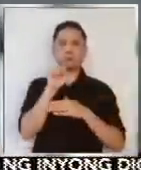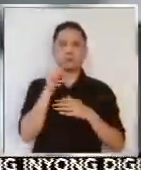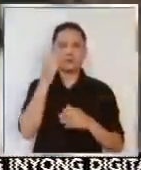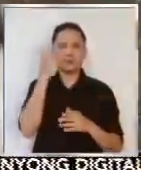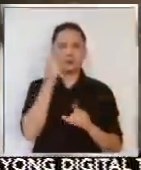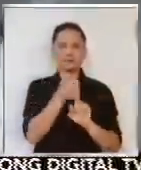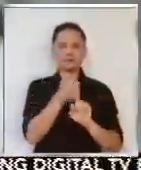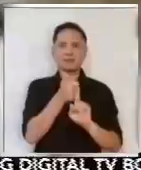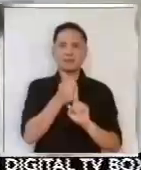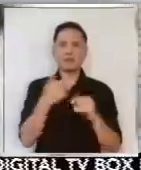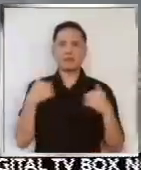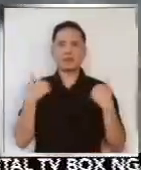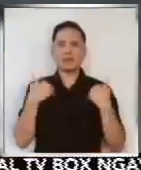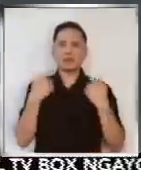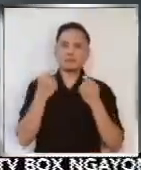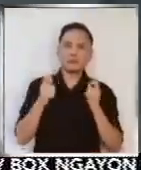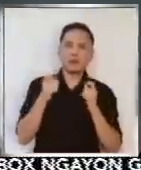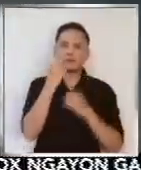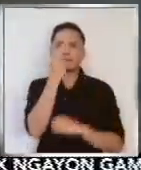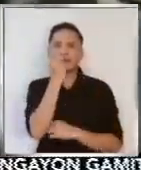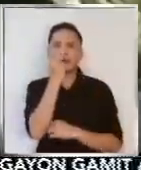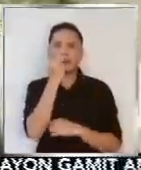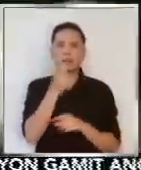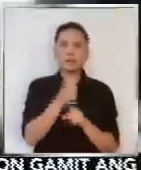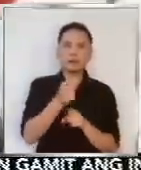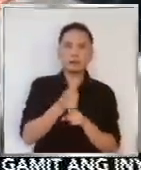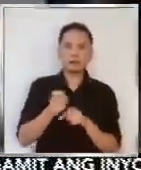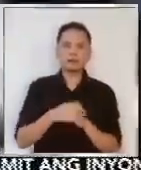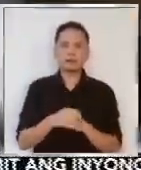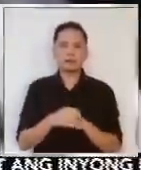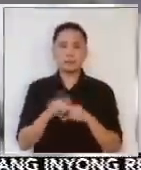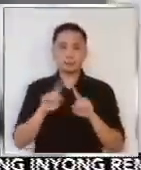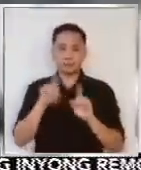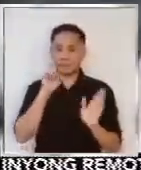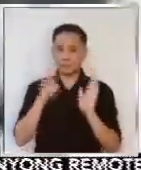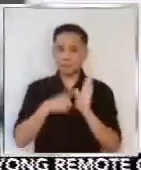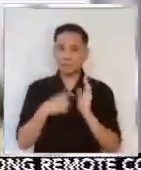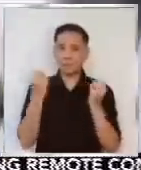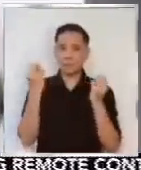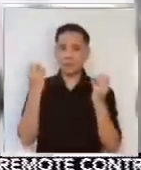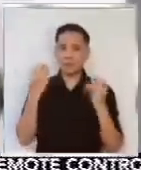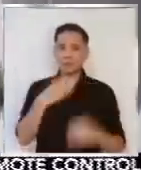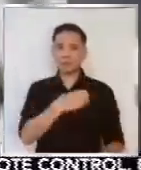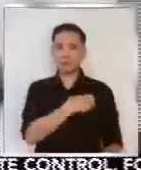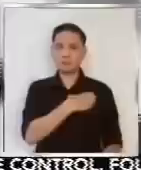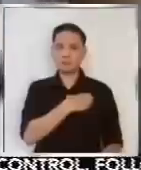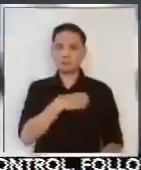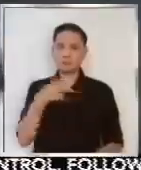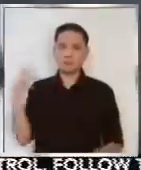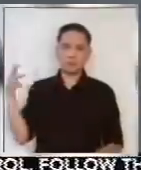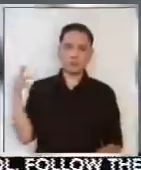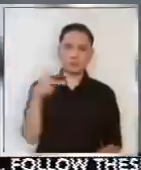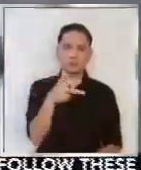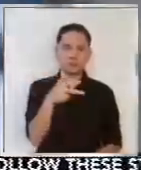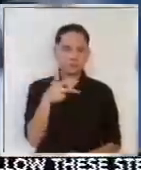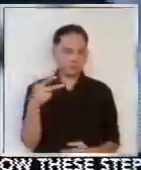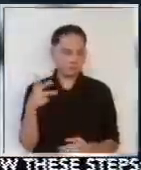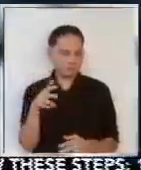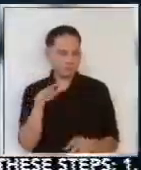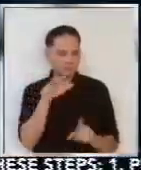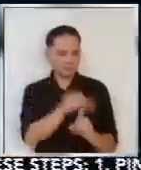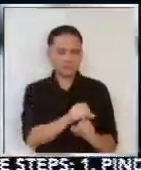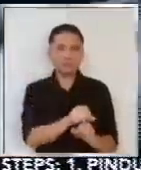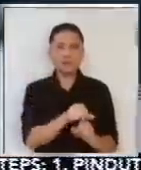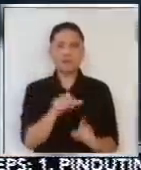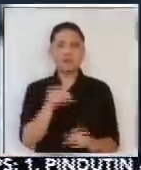may nakakita sa kanilang mga responding pulis. Arestado ang lalaki na nasa sako at tatlo pa niyang kasama na